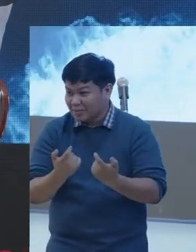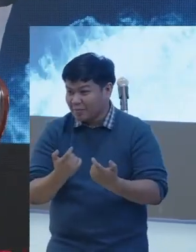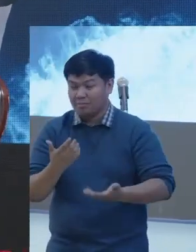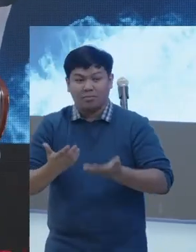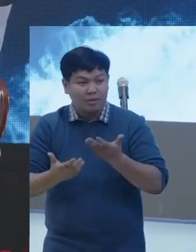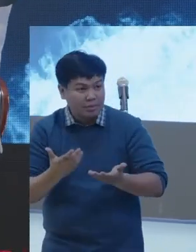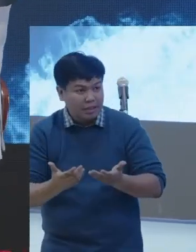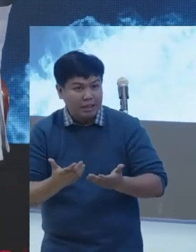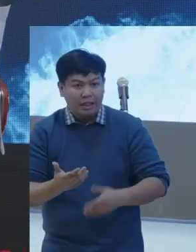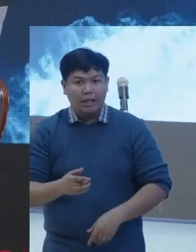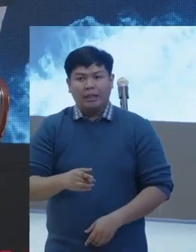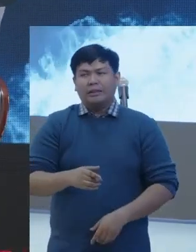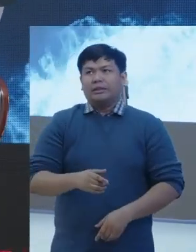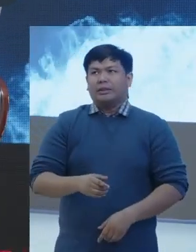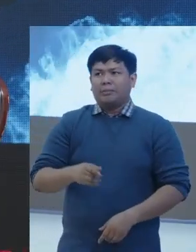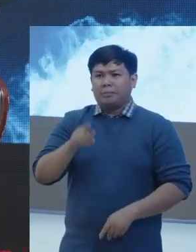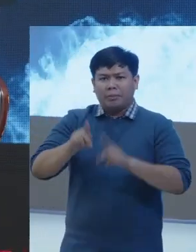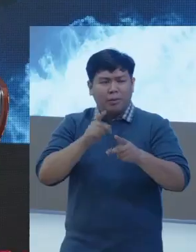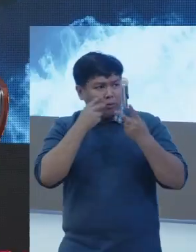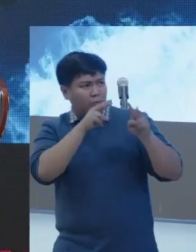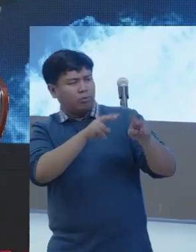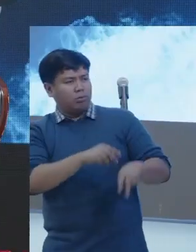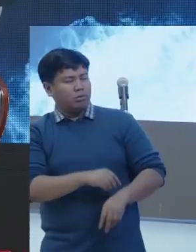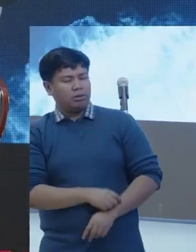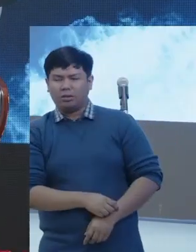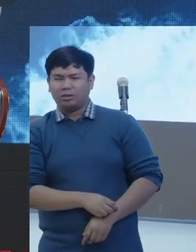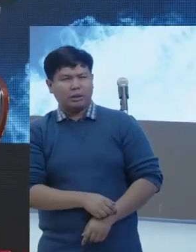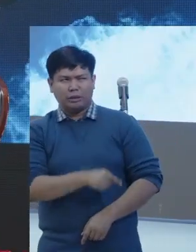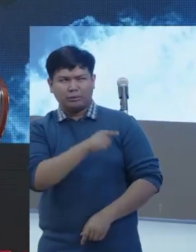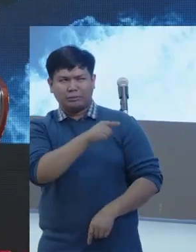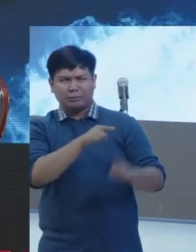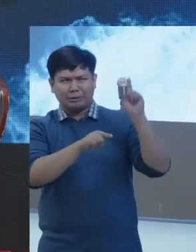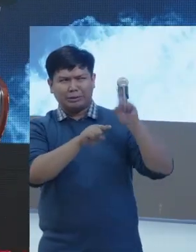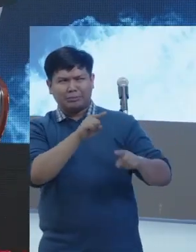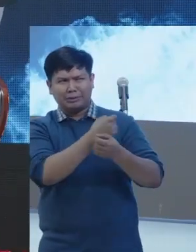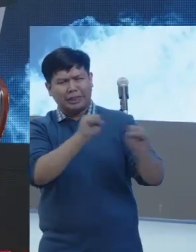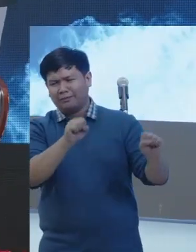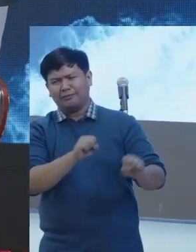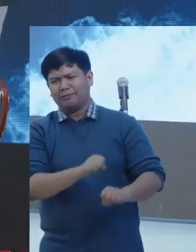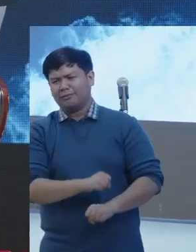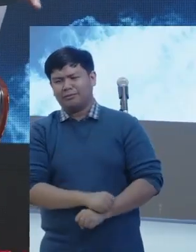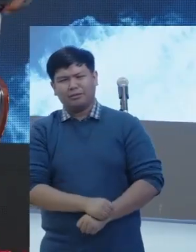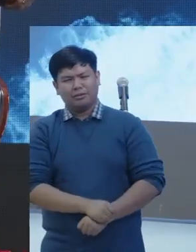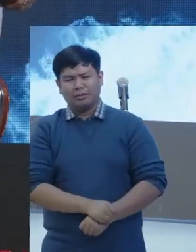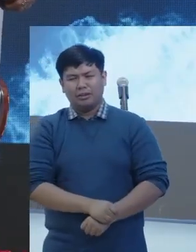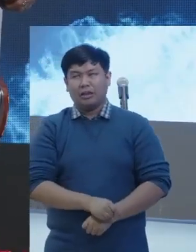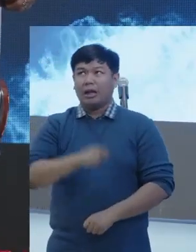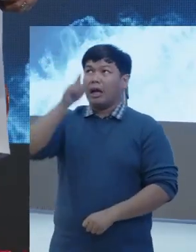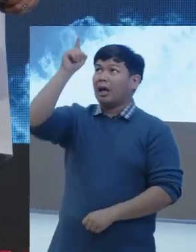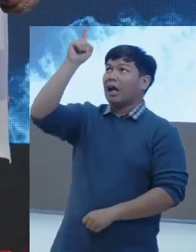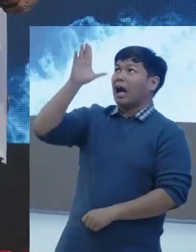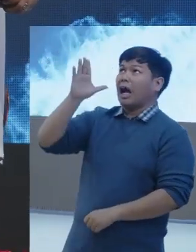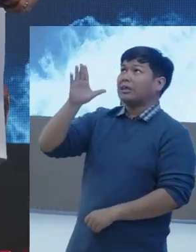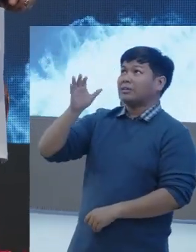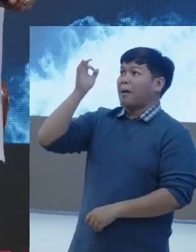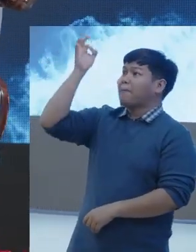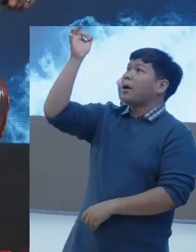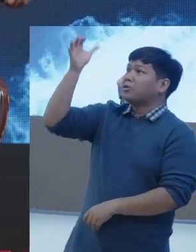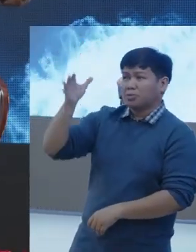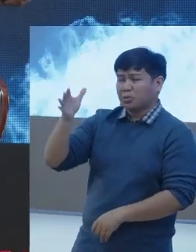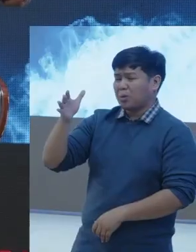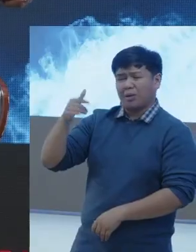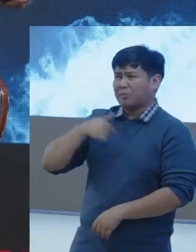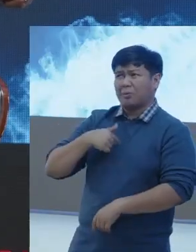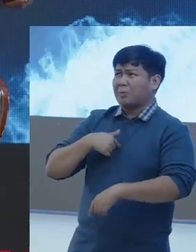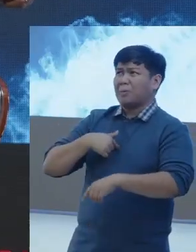na hindi na kayo kayang iligtas ng ating Diyos. Hindi na ako pwede, pastor, masyado